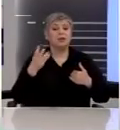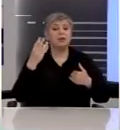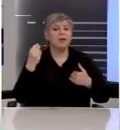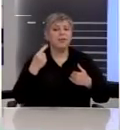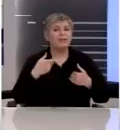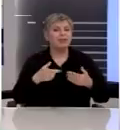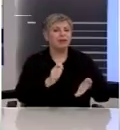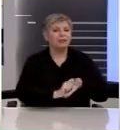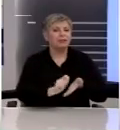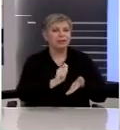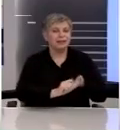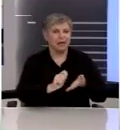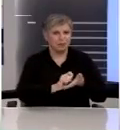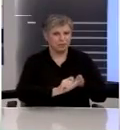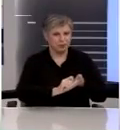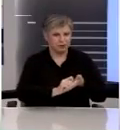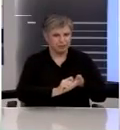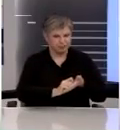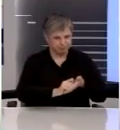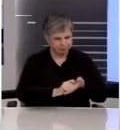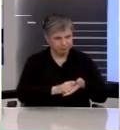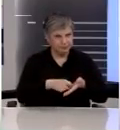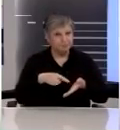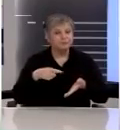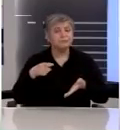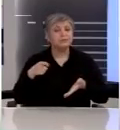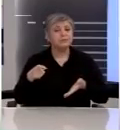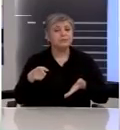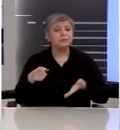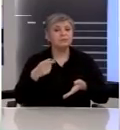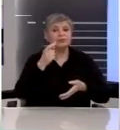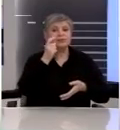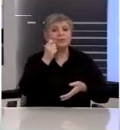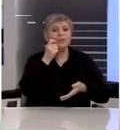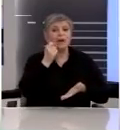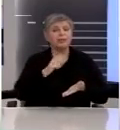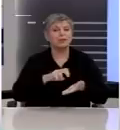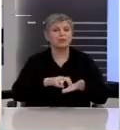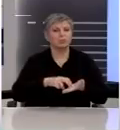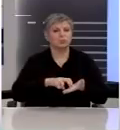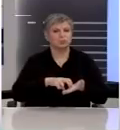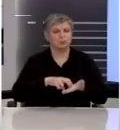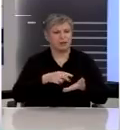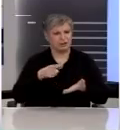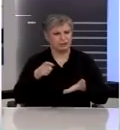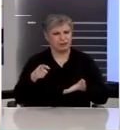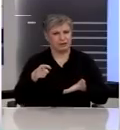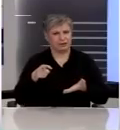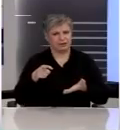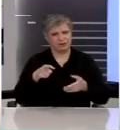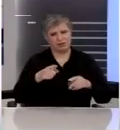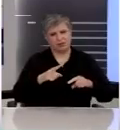Παρακαλώ. Ο κύριος πρέσβης, λοιπόν, στο Ριάντ. Παρακαλώ. Και μην φυσικά, επί όλων αυτών των